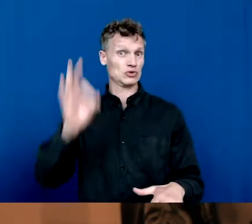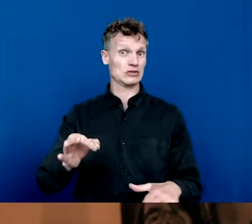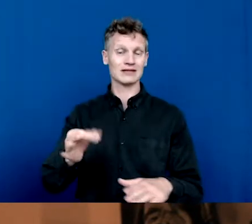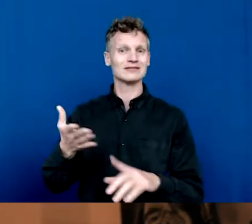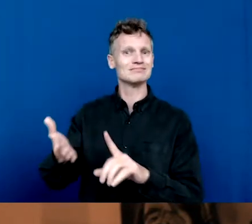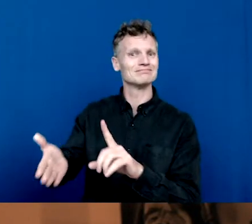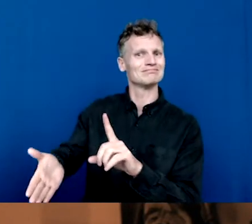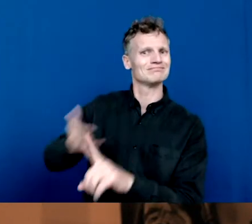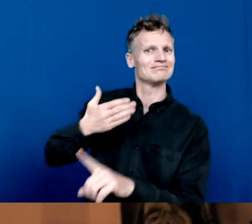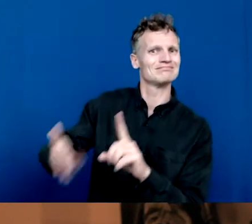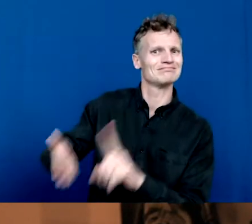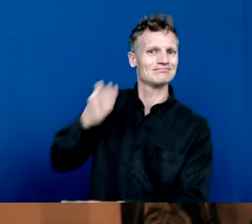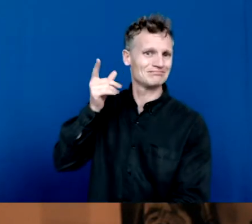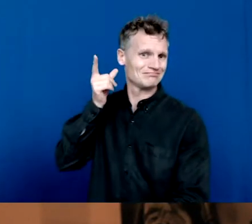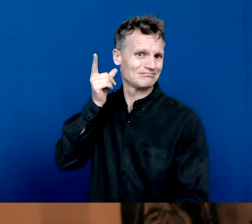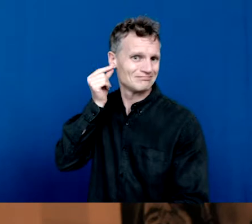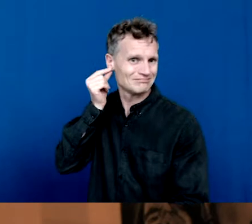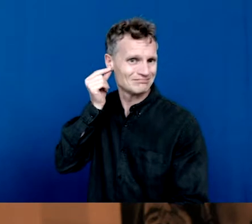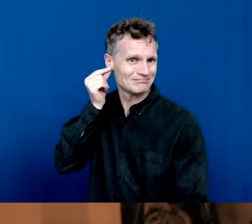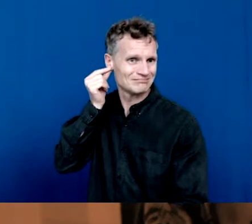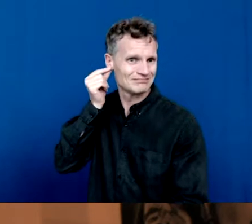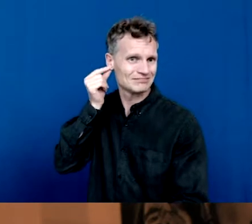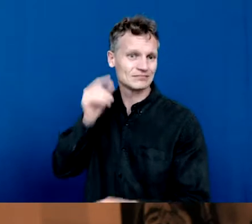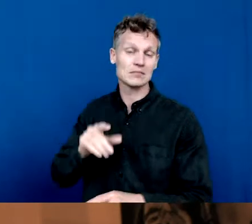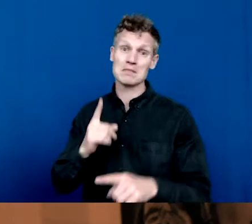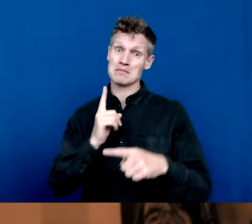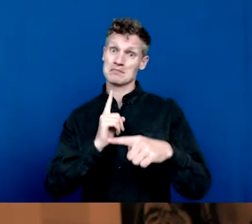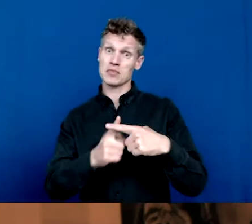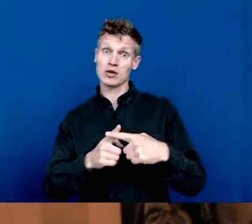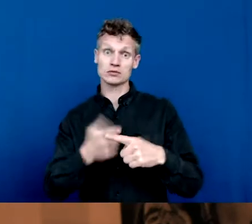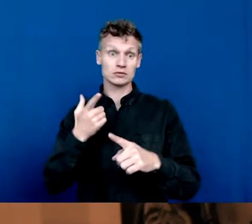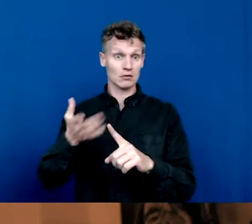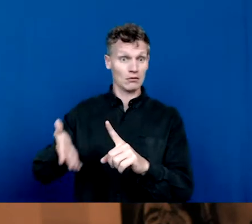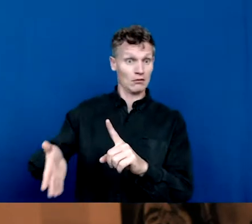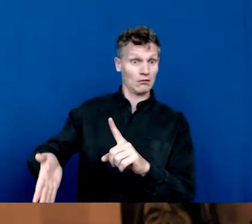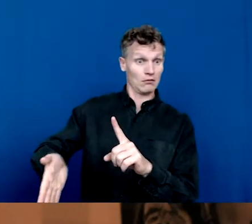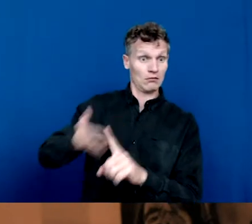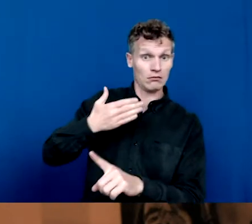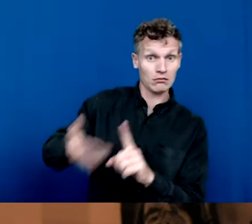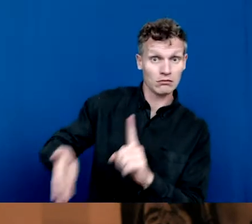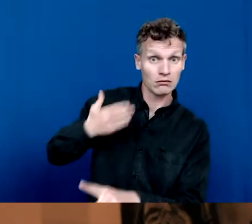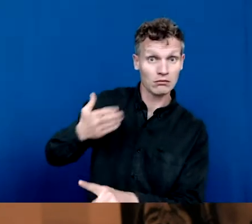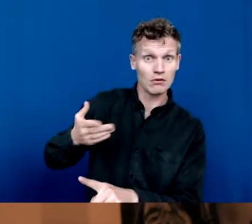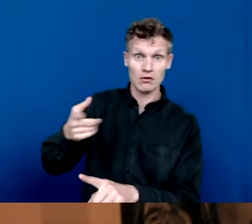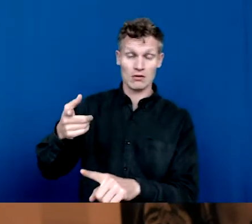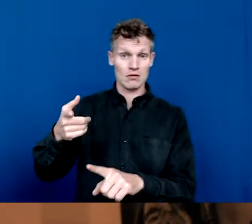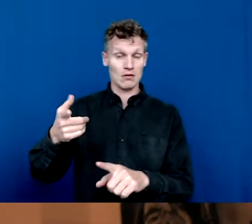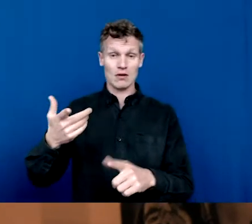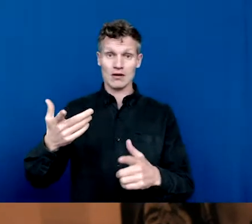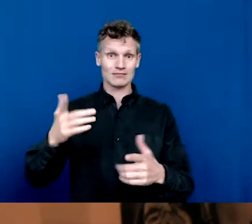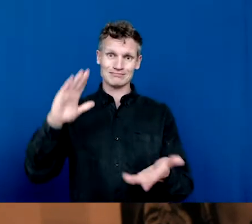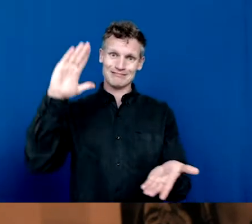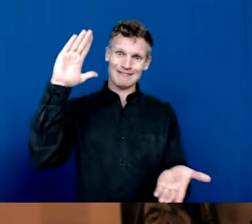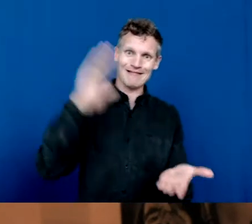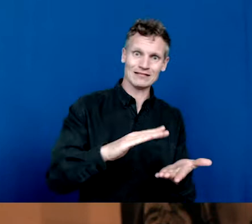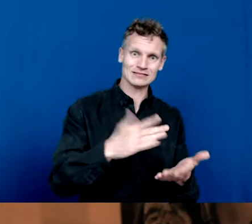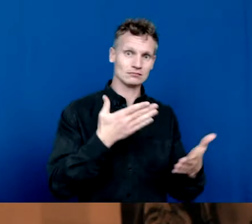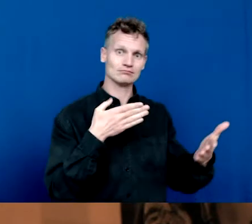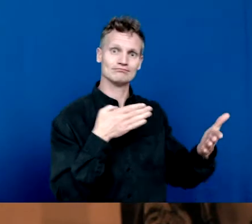genre et moins susceptibles d'avoir un accès complet et égal aux services de prévention et de prise en